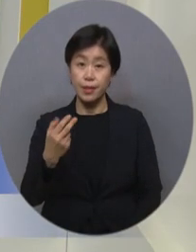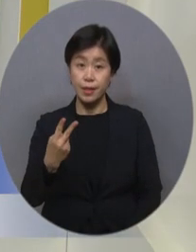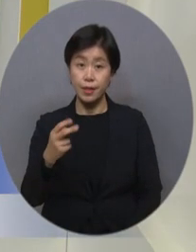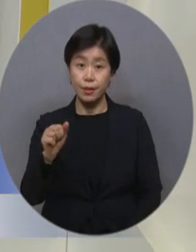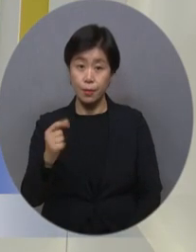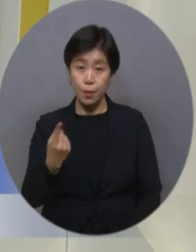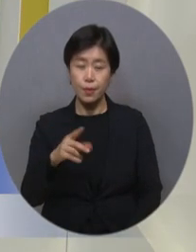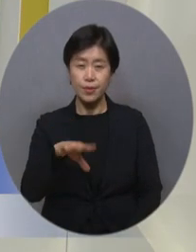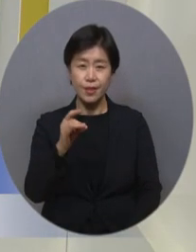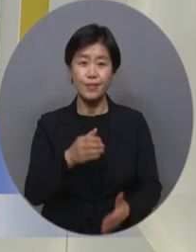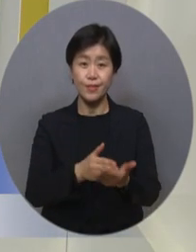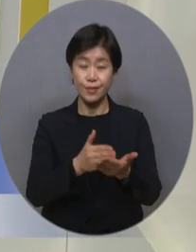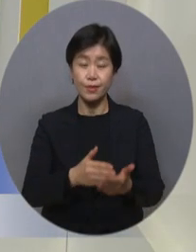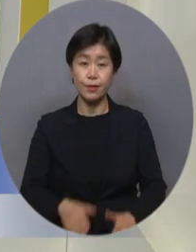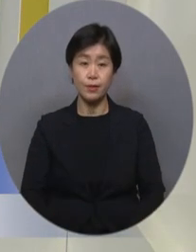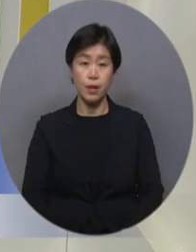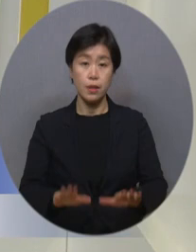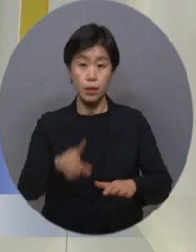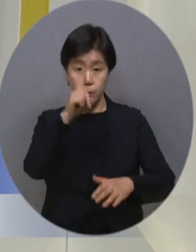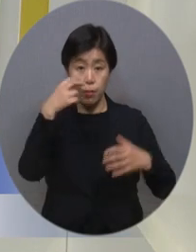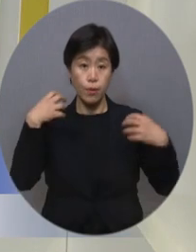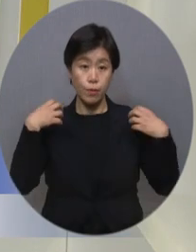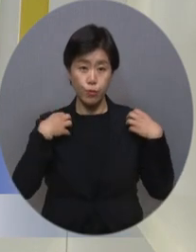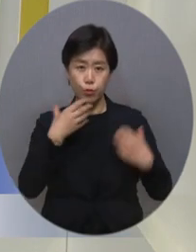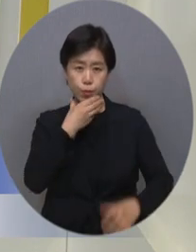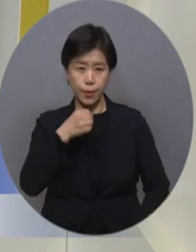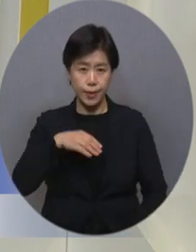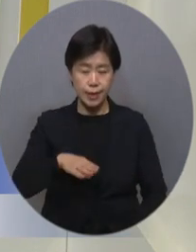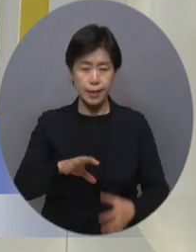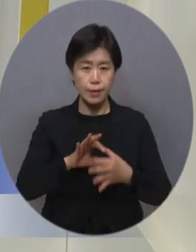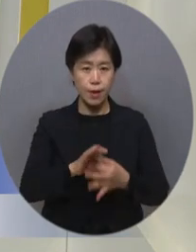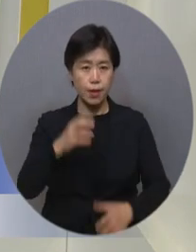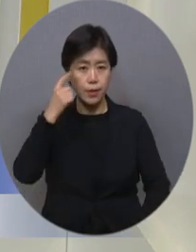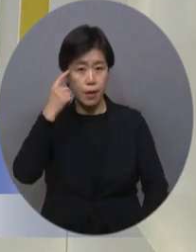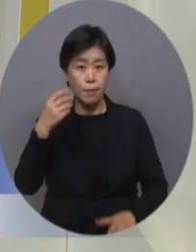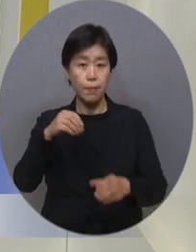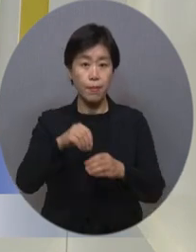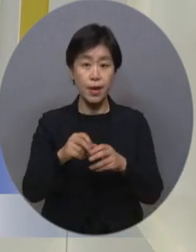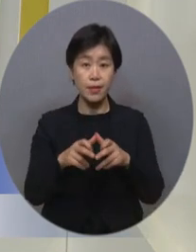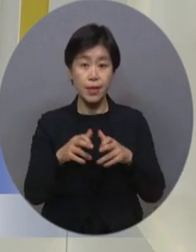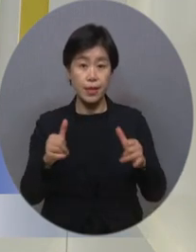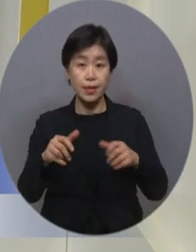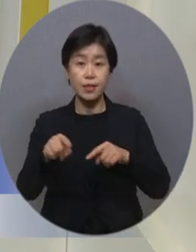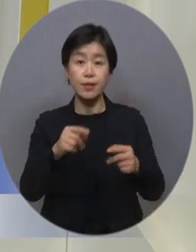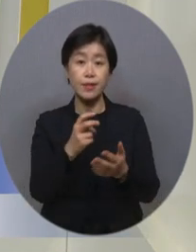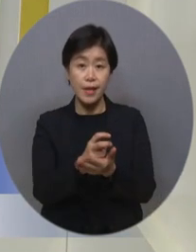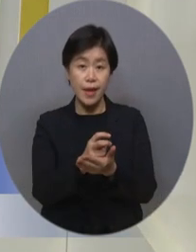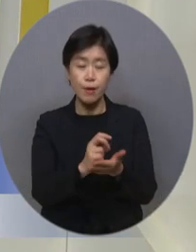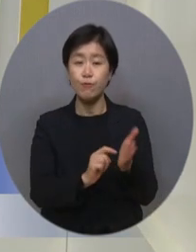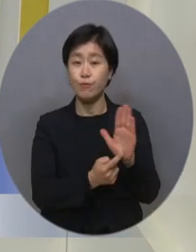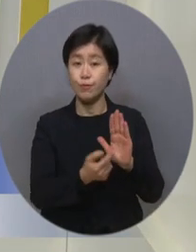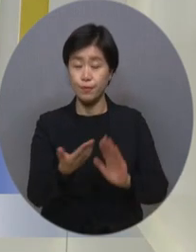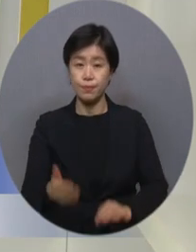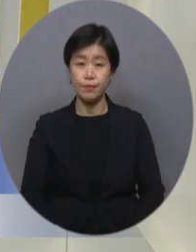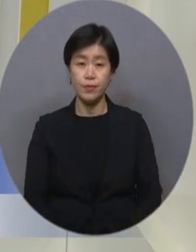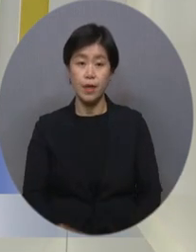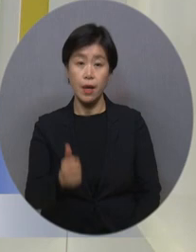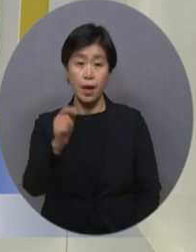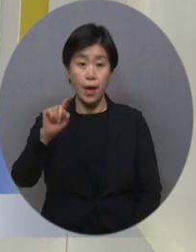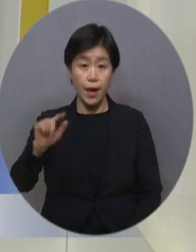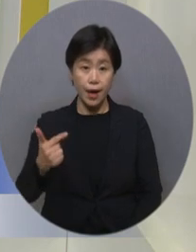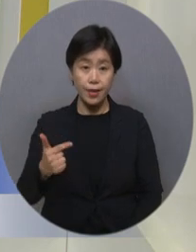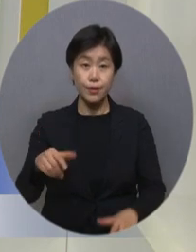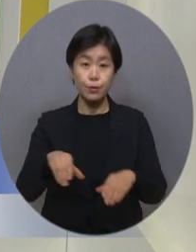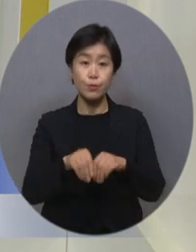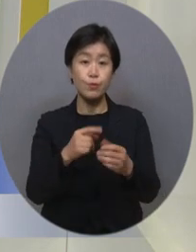번째 뉴스입니다 현 정부의 복지철학을 담은 장애인 정책 청사진이 공개됐습니다 한덕수 국무총리의